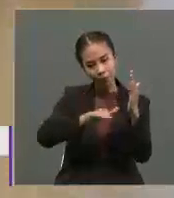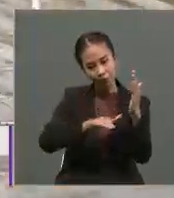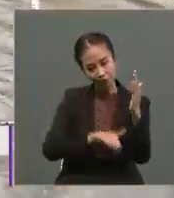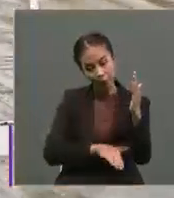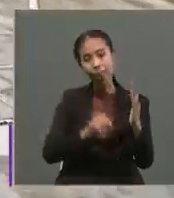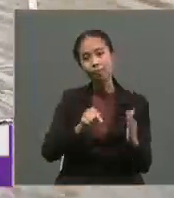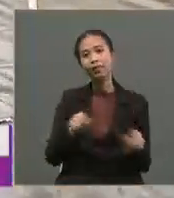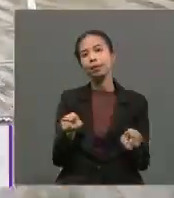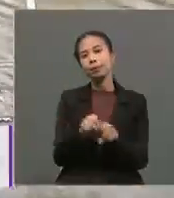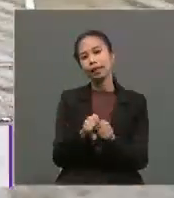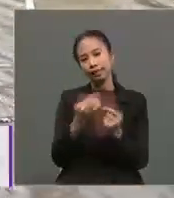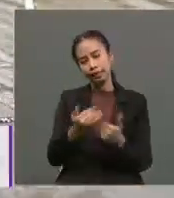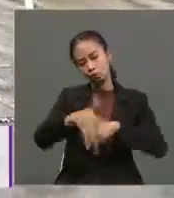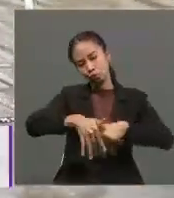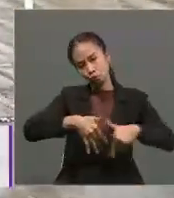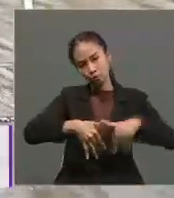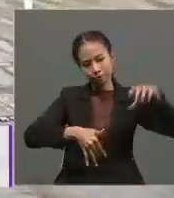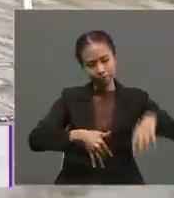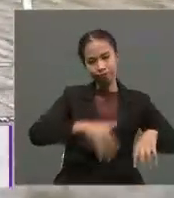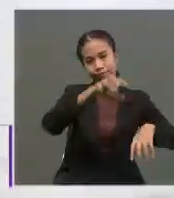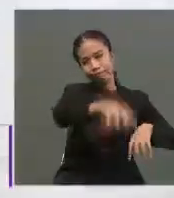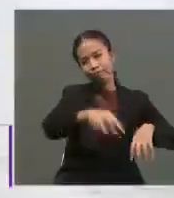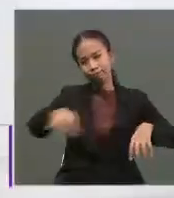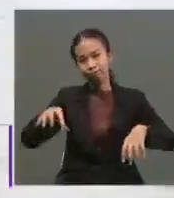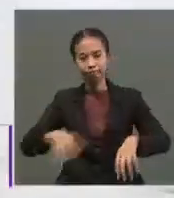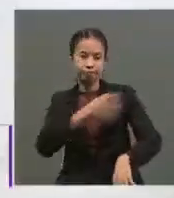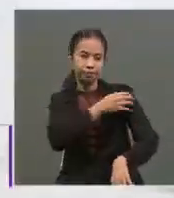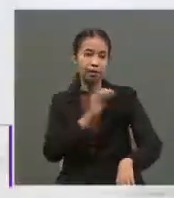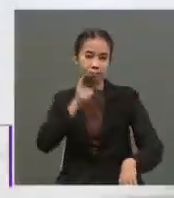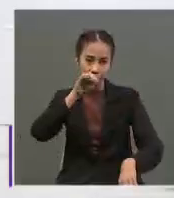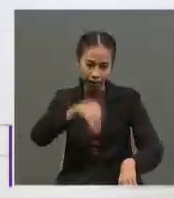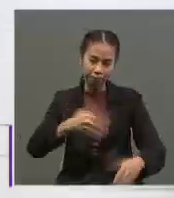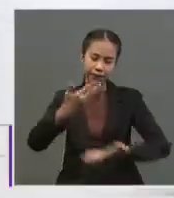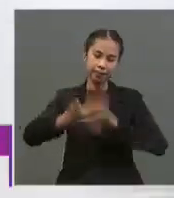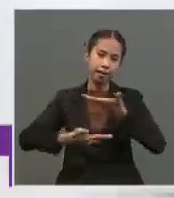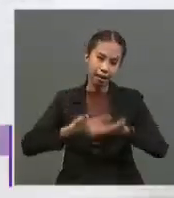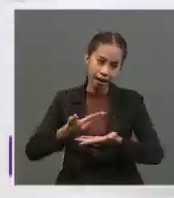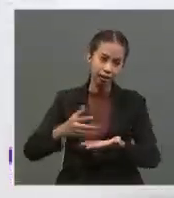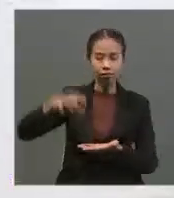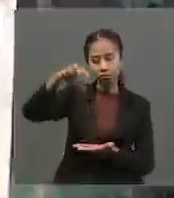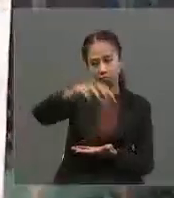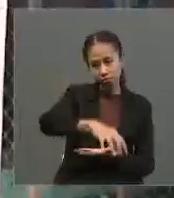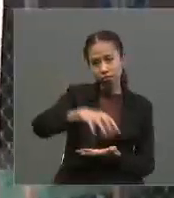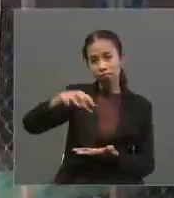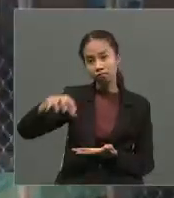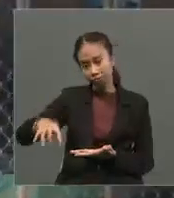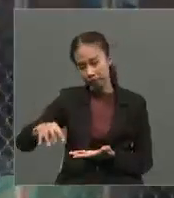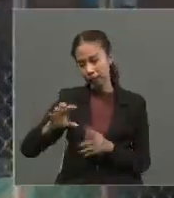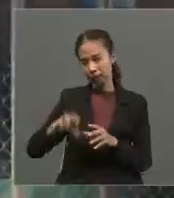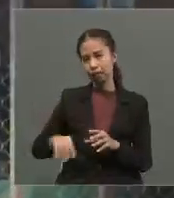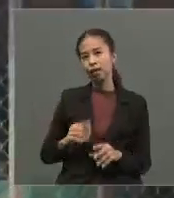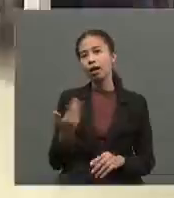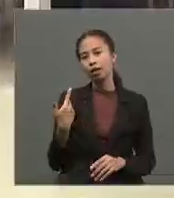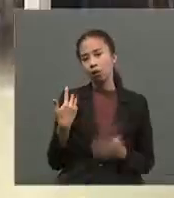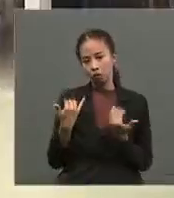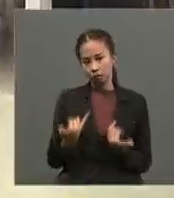รื่อยๆเช่นเดียวกับชุมชนต่างๆในเขตเทศบาลทั้งที่ธนวิถีตลาดมะพร้าวย่านตลาดเก่าบ้านจารุพัฒนา